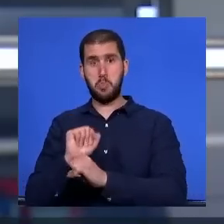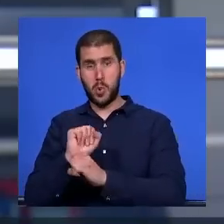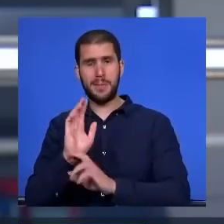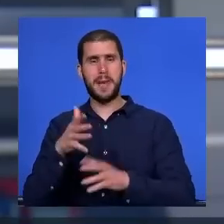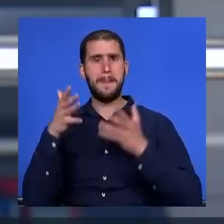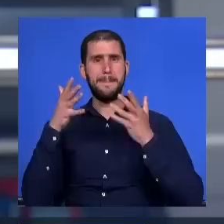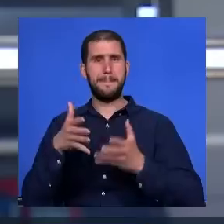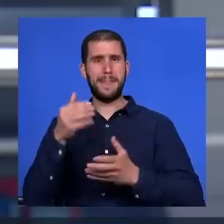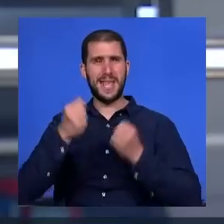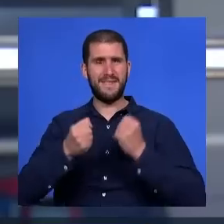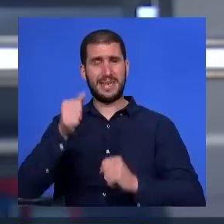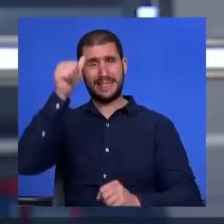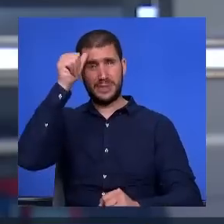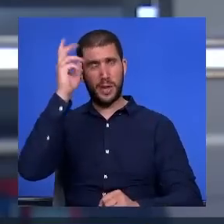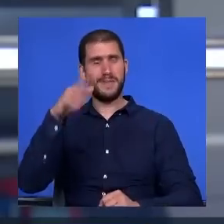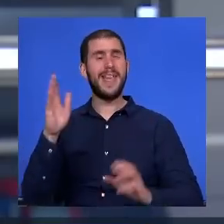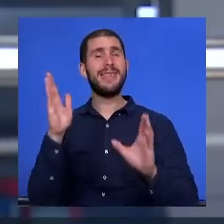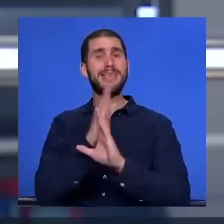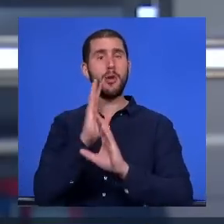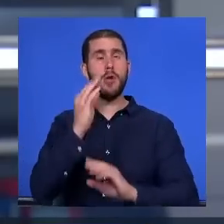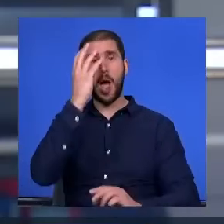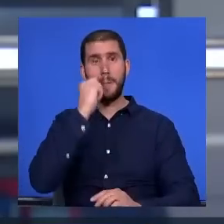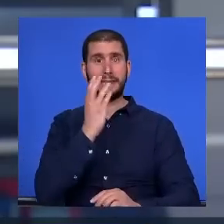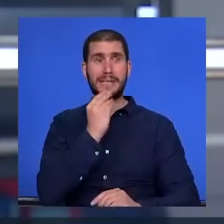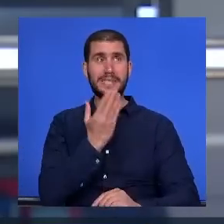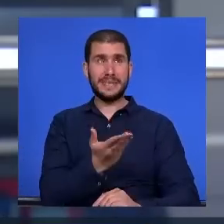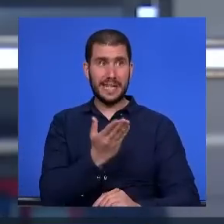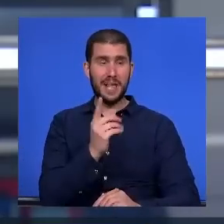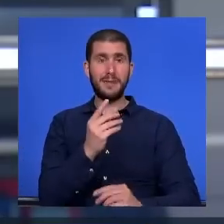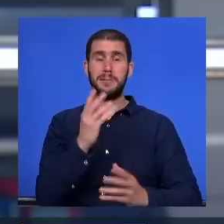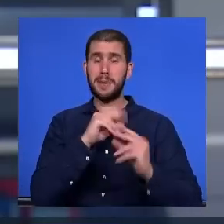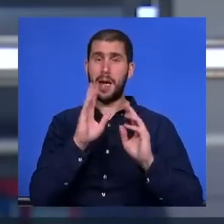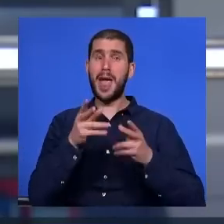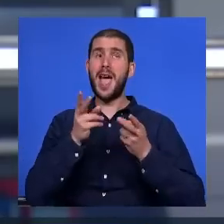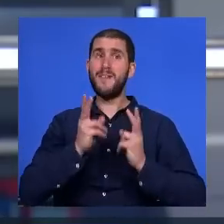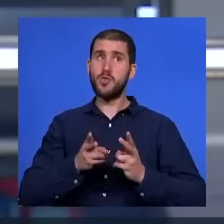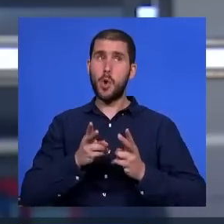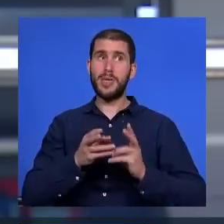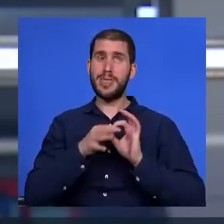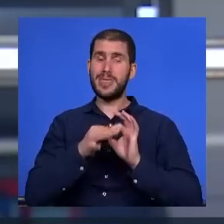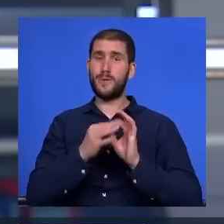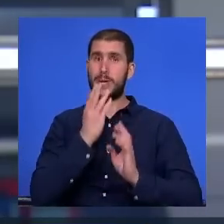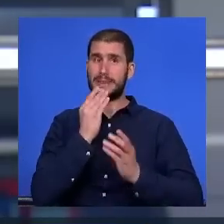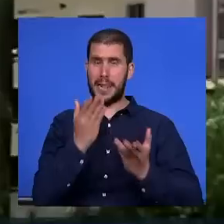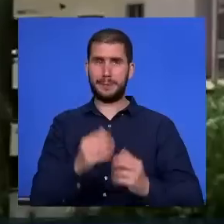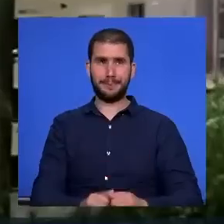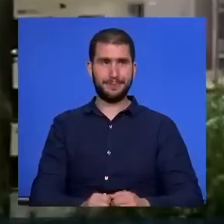של צבא סודן עליהם לבין הטרור של חמאס על ישראל, ומדבר גם על אפשרות של תיווך ישראלי.